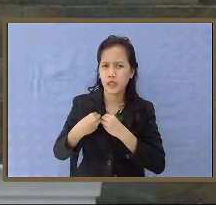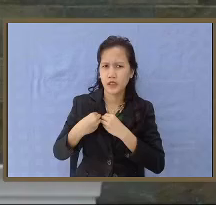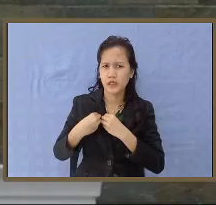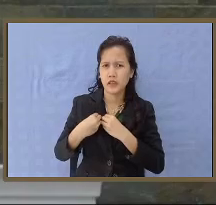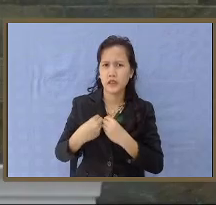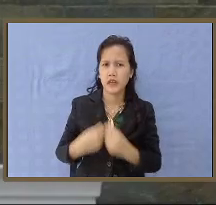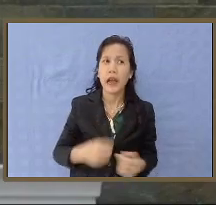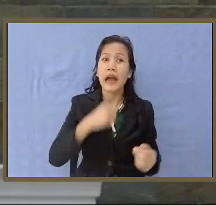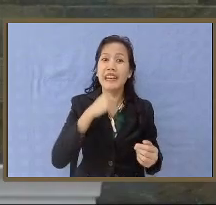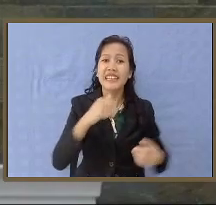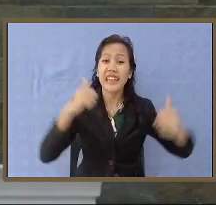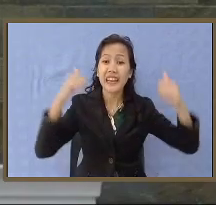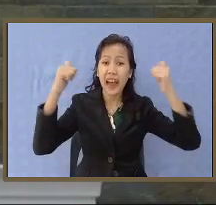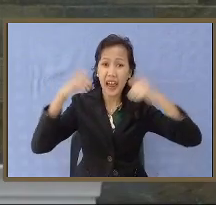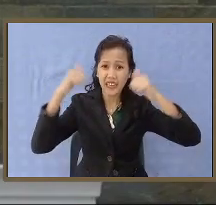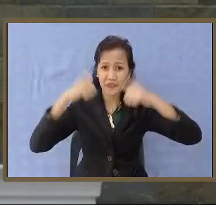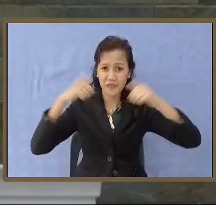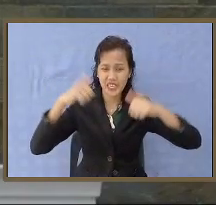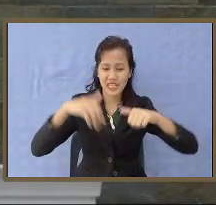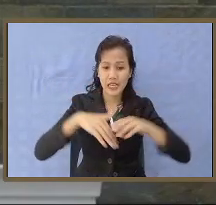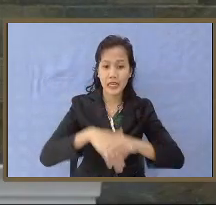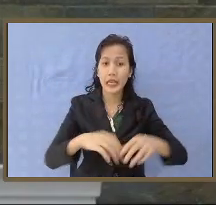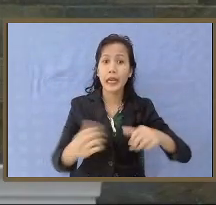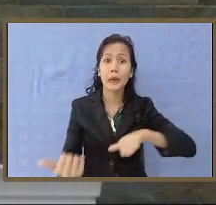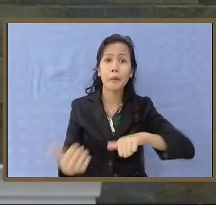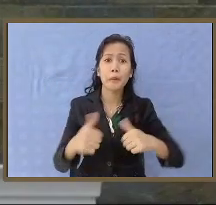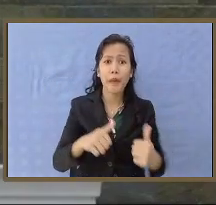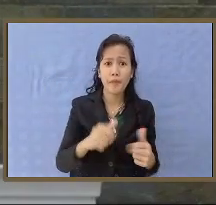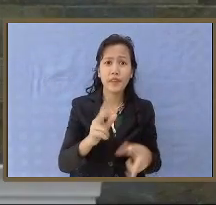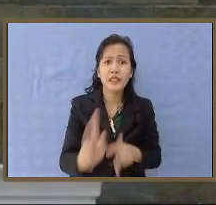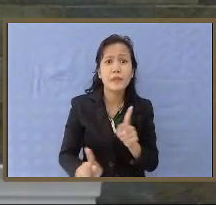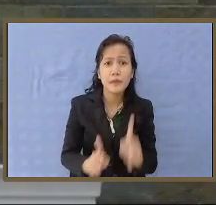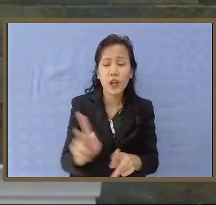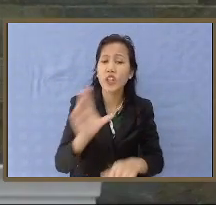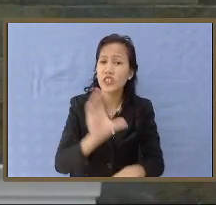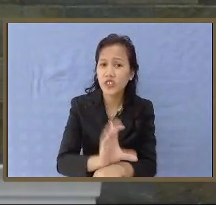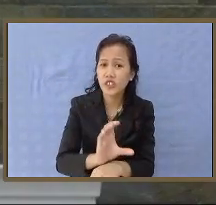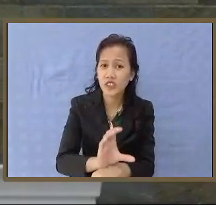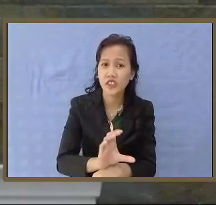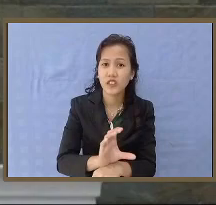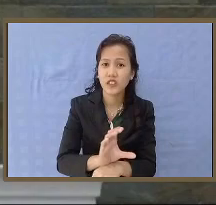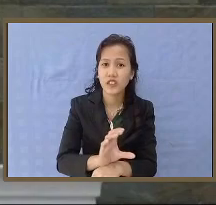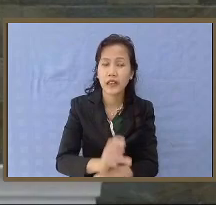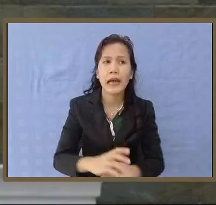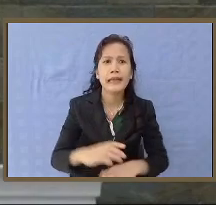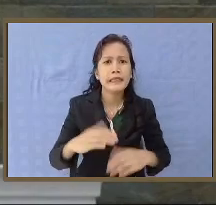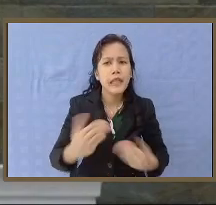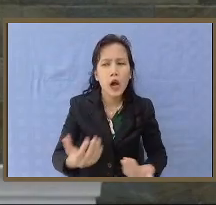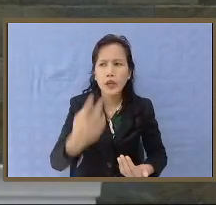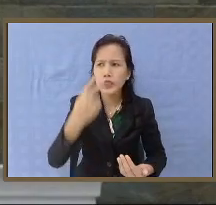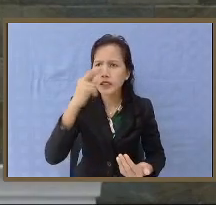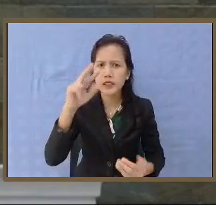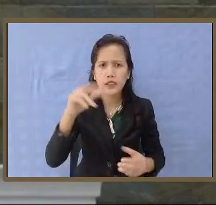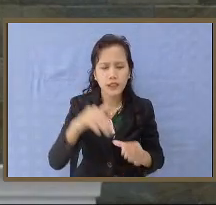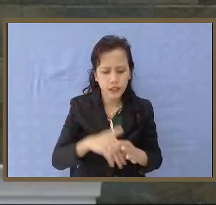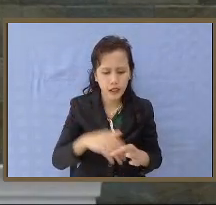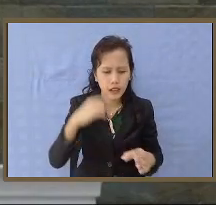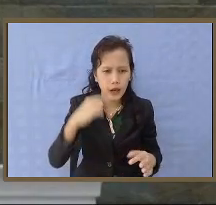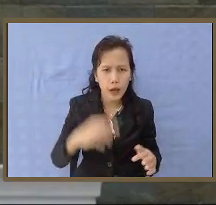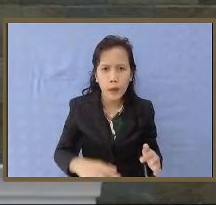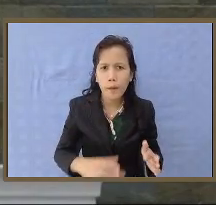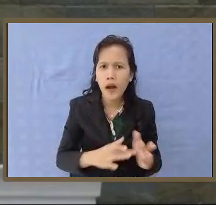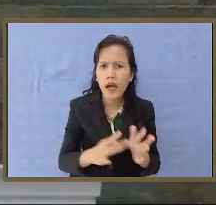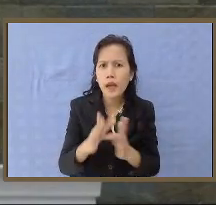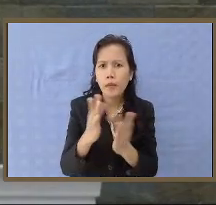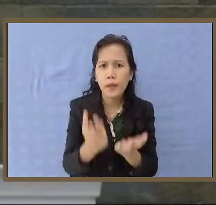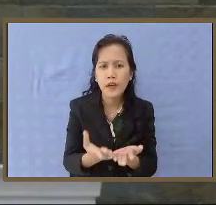yan accepted sa community, sa Baptist community. Ngayon, makikita po natin, mga kapatid, na sabi ng Biblia, except the Lord build the